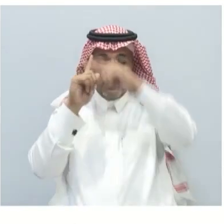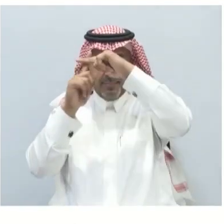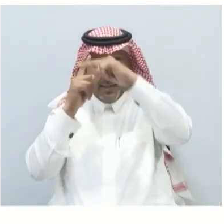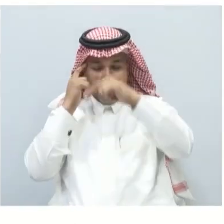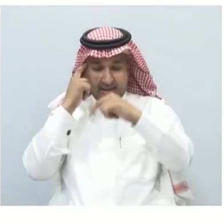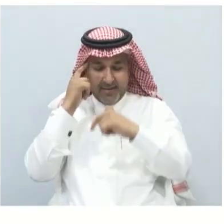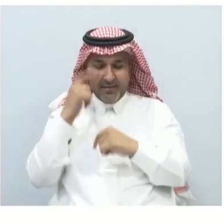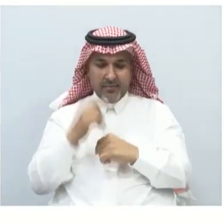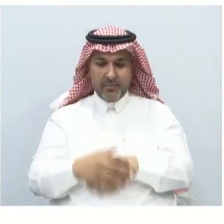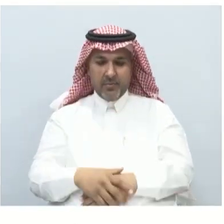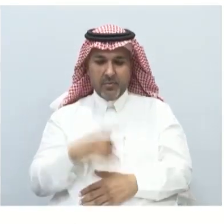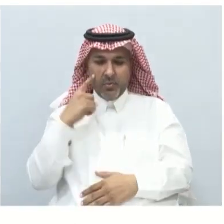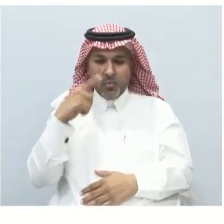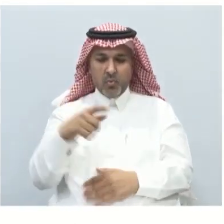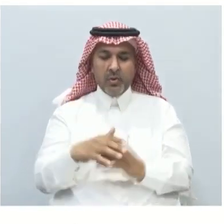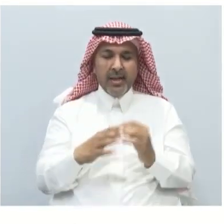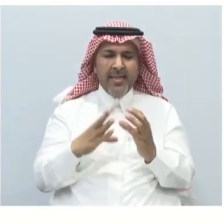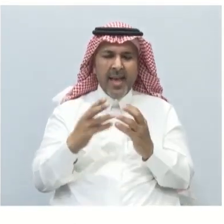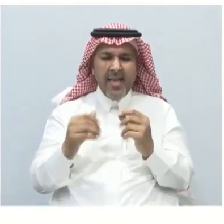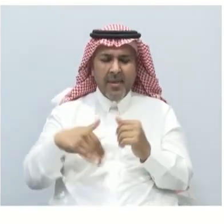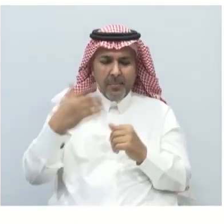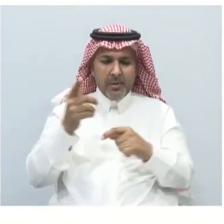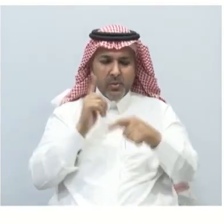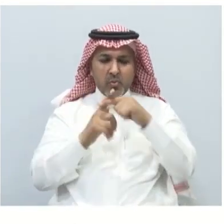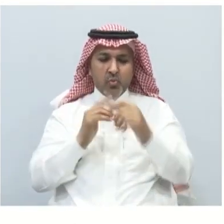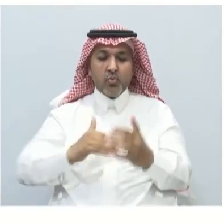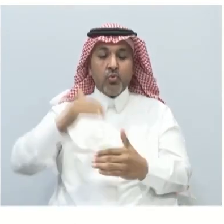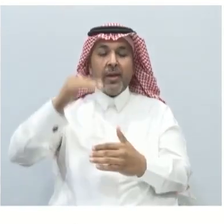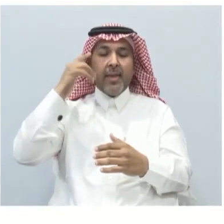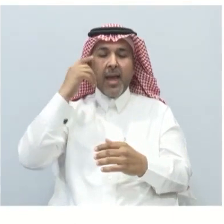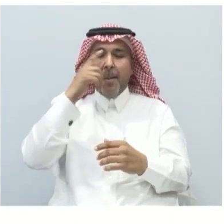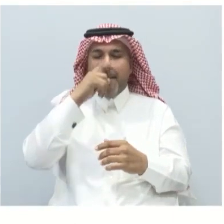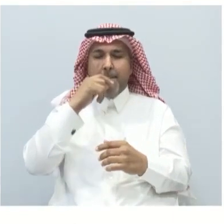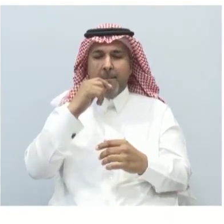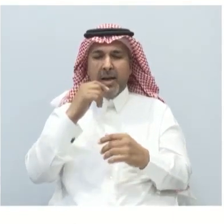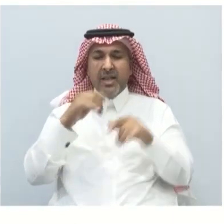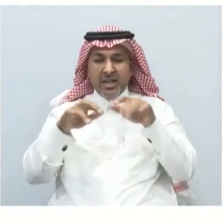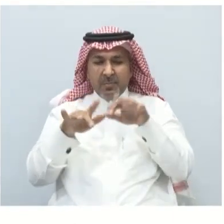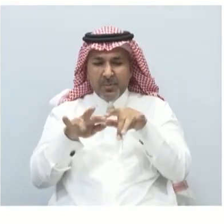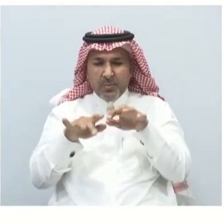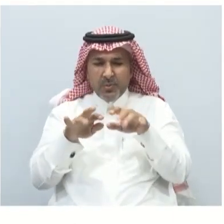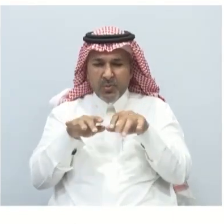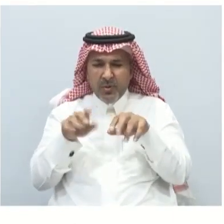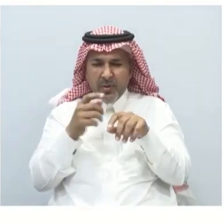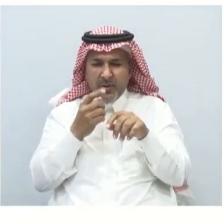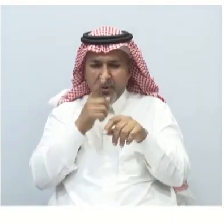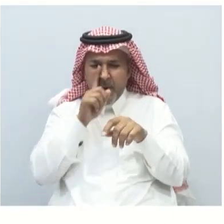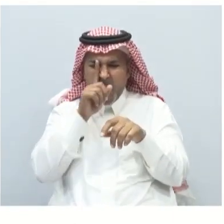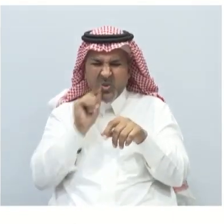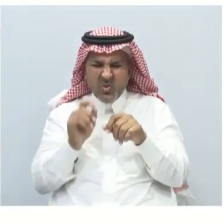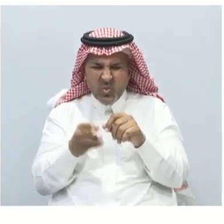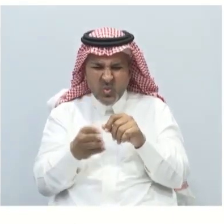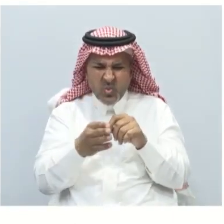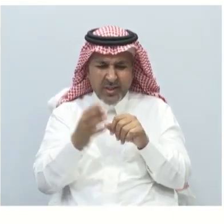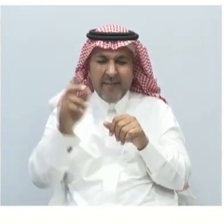قال لك ازداد انتشار فيروس في شبكه حاسوبيه بمعدل 25% كل دقيقه فاذا دخل الفيروس